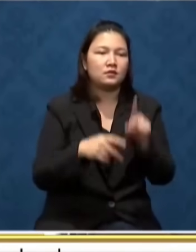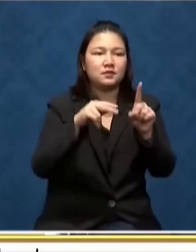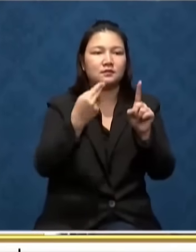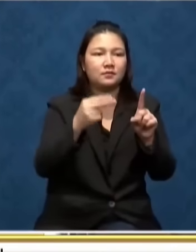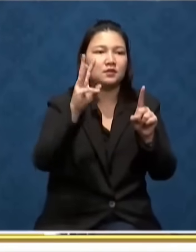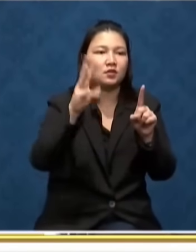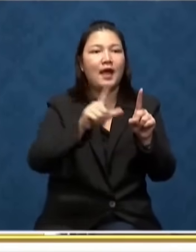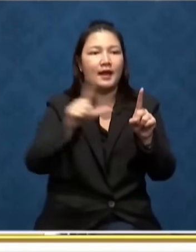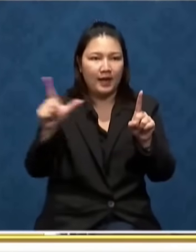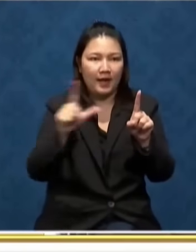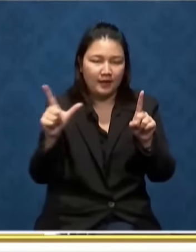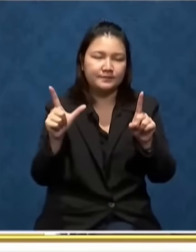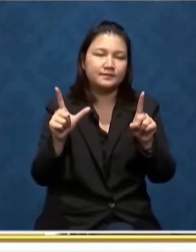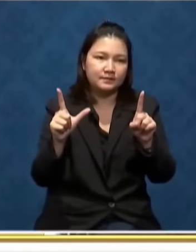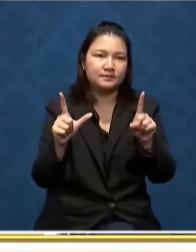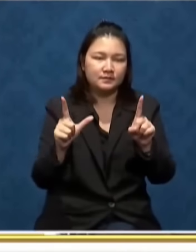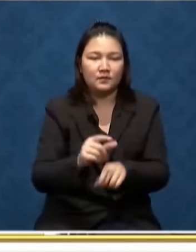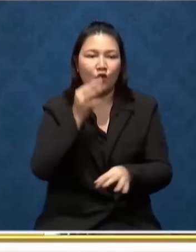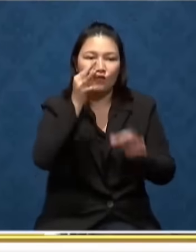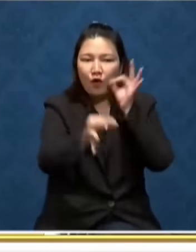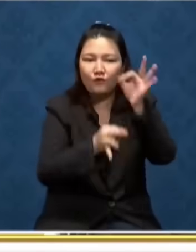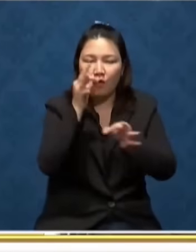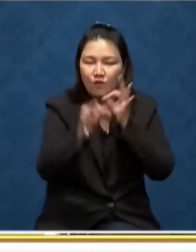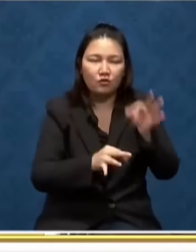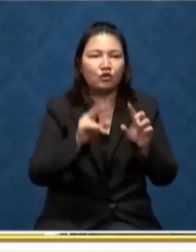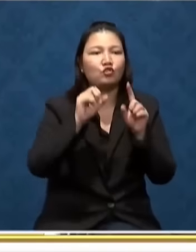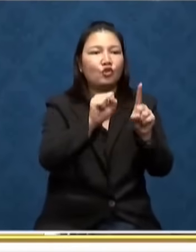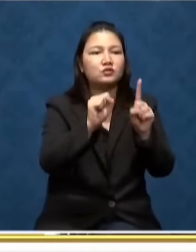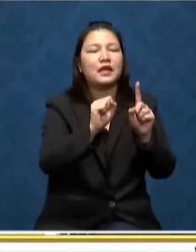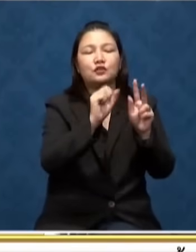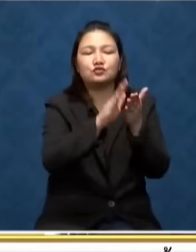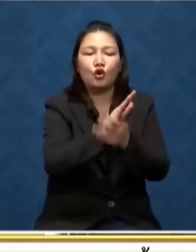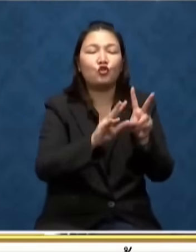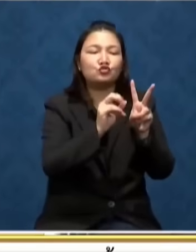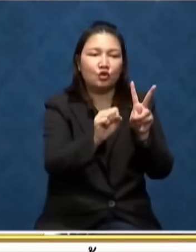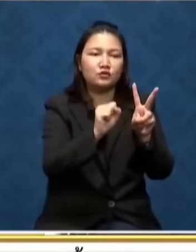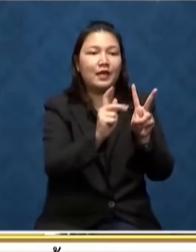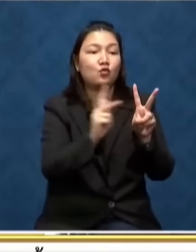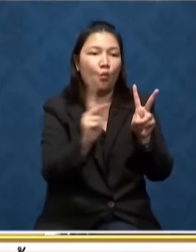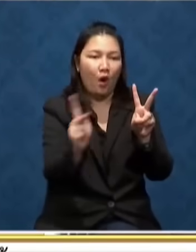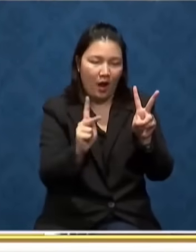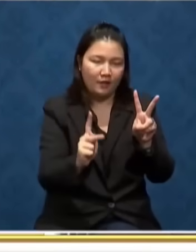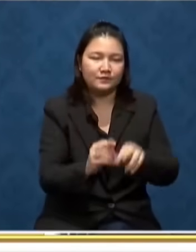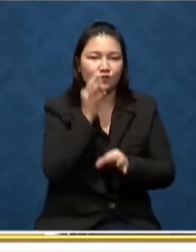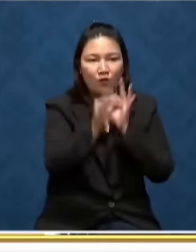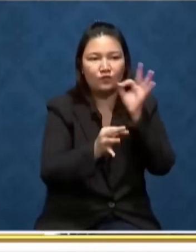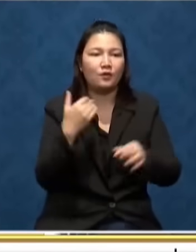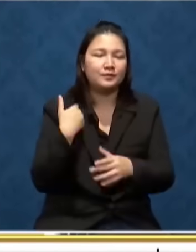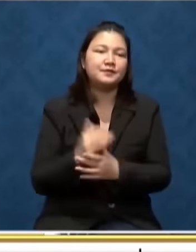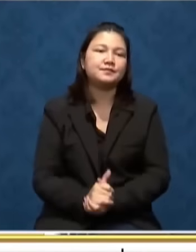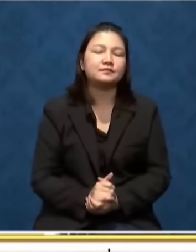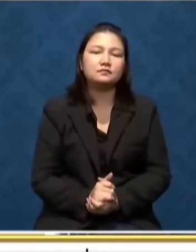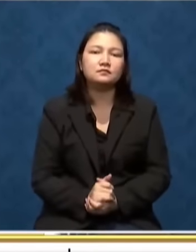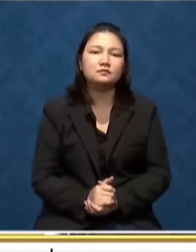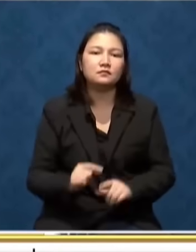แจ้งความผ่านระบบออนไลน์ถึง 200,000กว่าคดีผมยืนยันว่าผมไม่ได้มีปัญหากับพรกฉบับนี้แต่ผมตั้ง